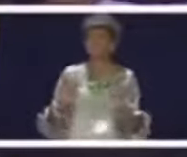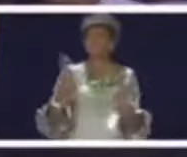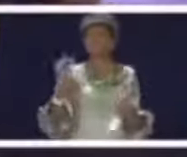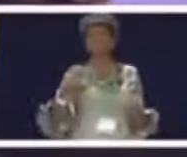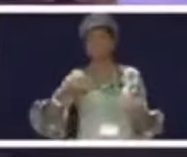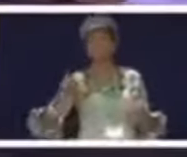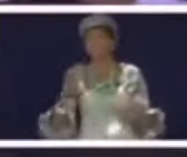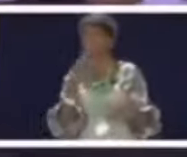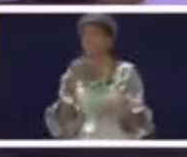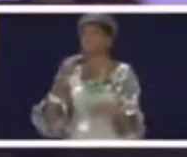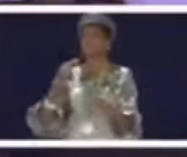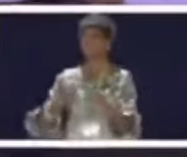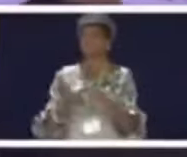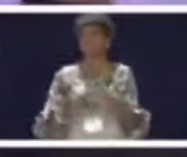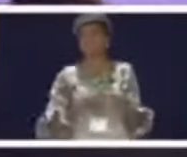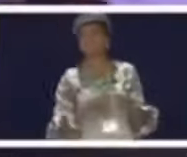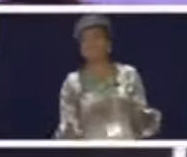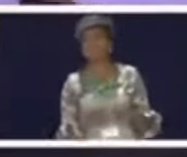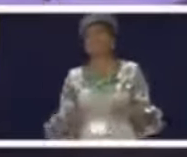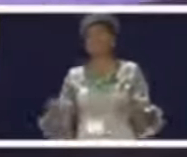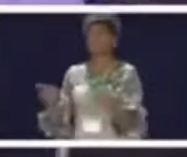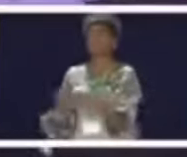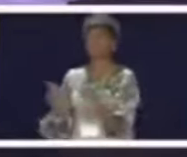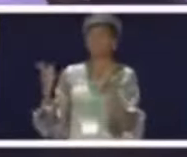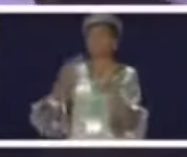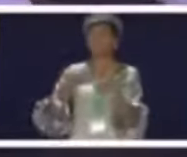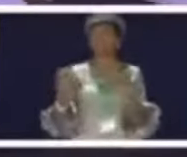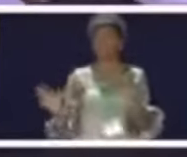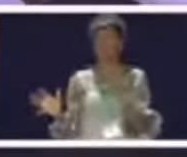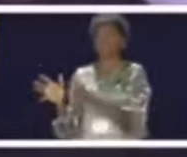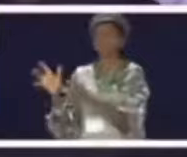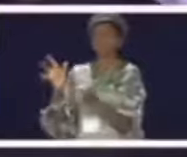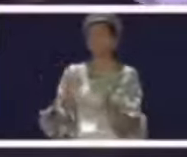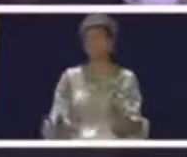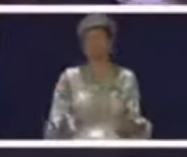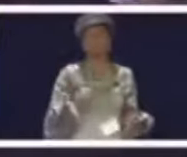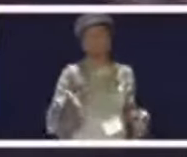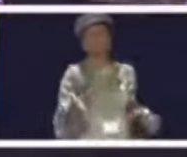Kò sọ́rúkọ tó dùn lẹ́nu bí orúkọ yín.